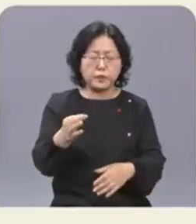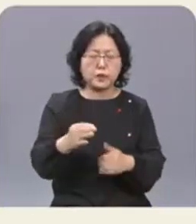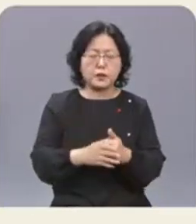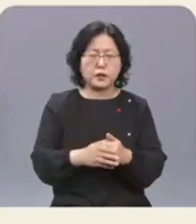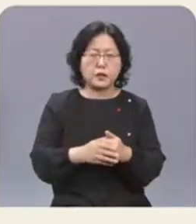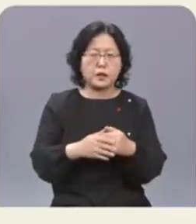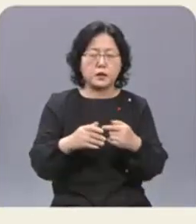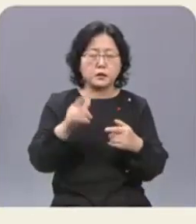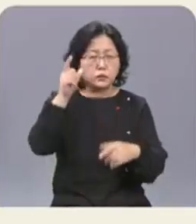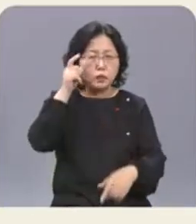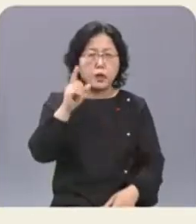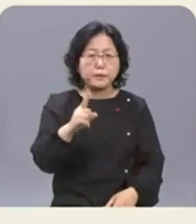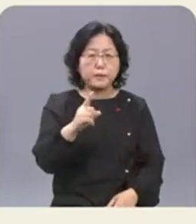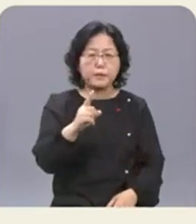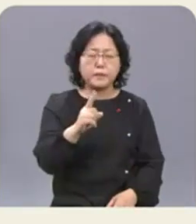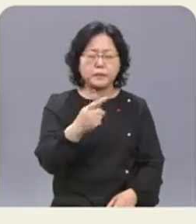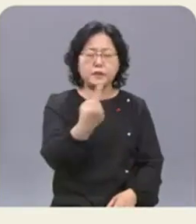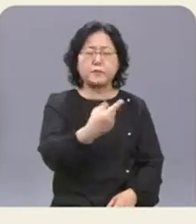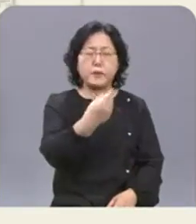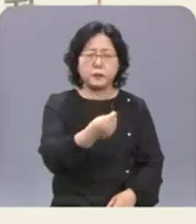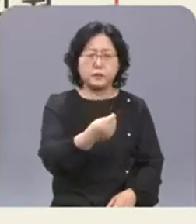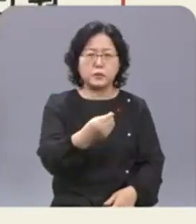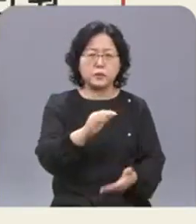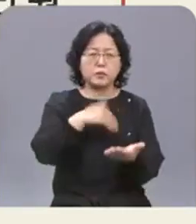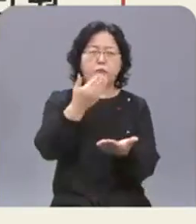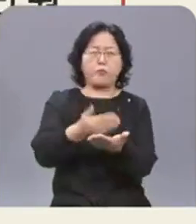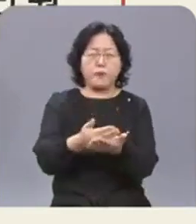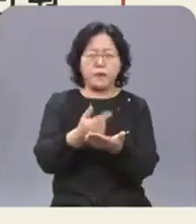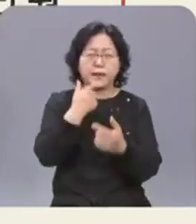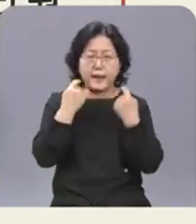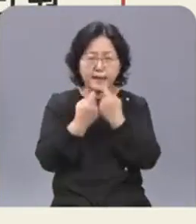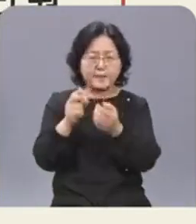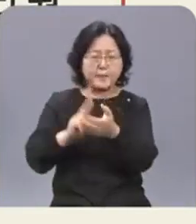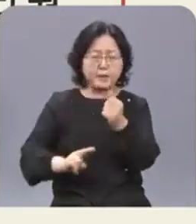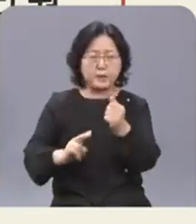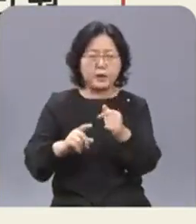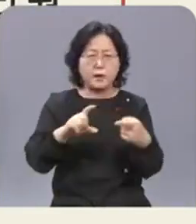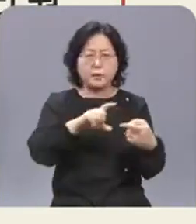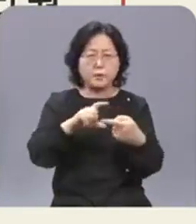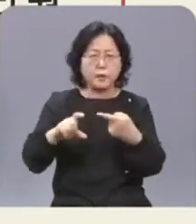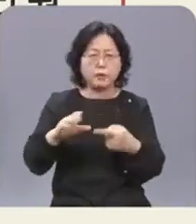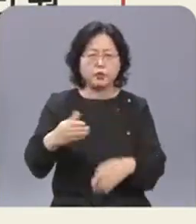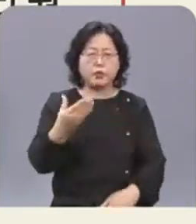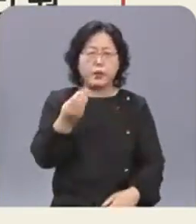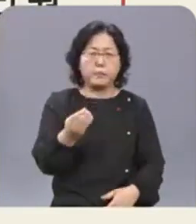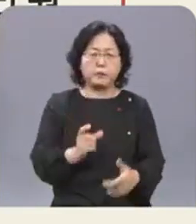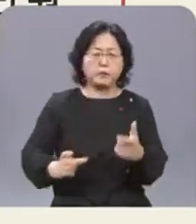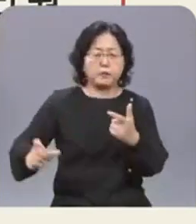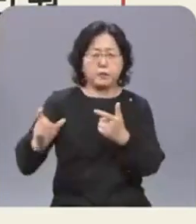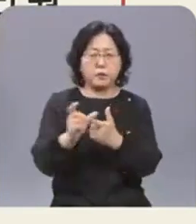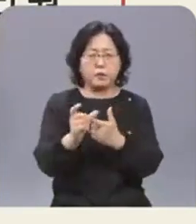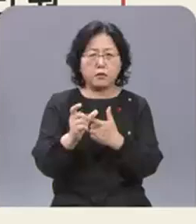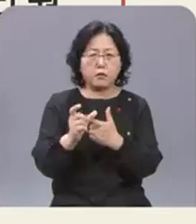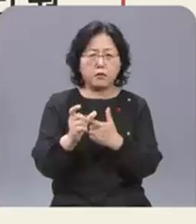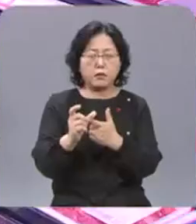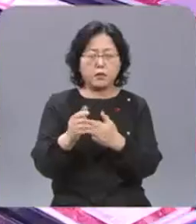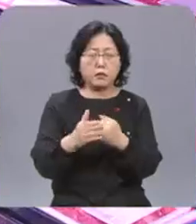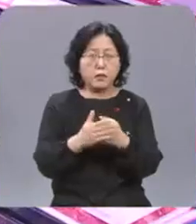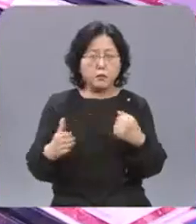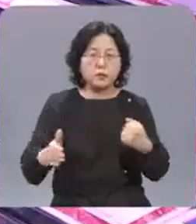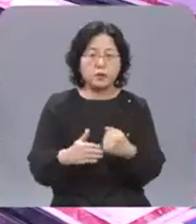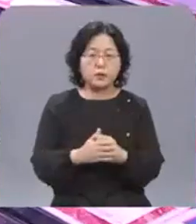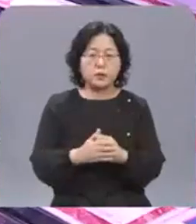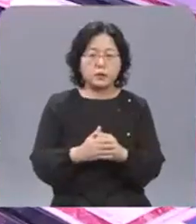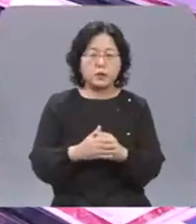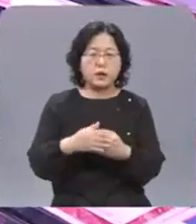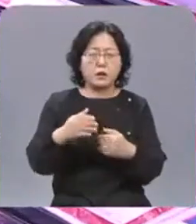마리가 1,000만 원이라고 치면 도매와 소매를 거치면서 평균 900만 원 정도가 더 붙는다는 건데,